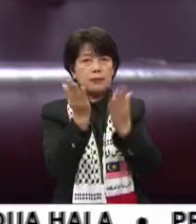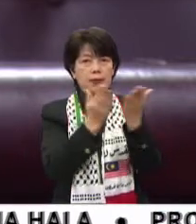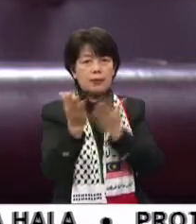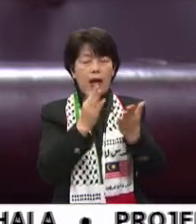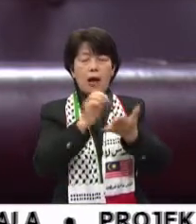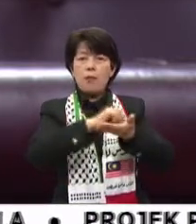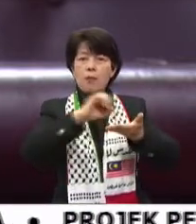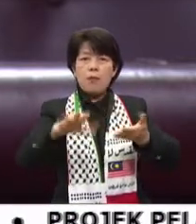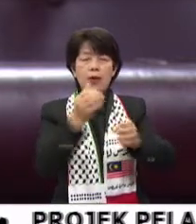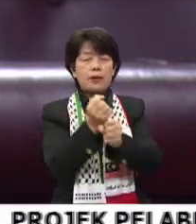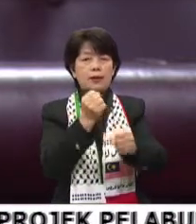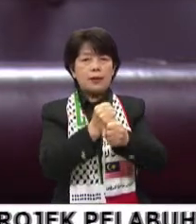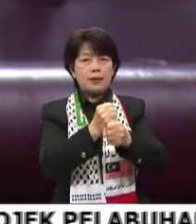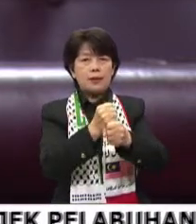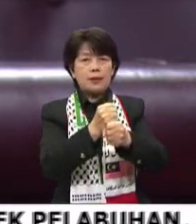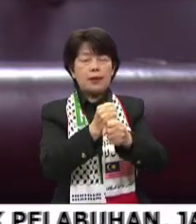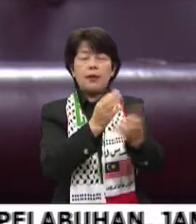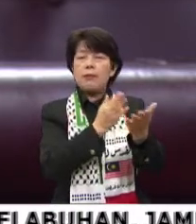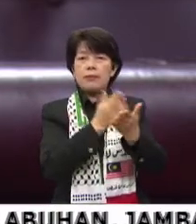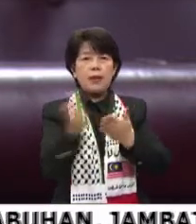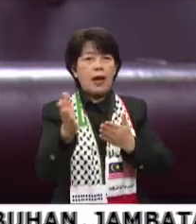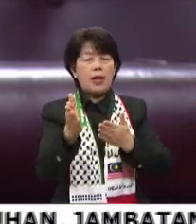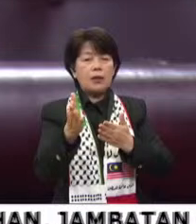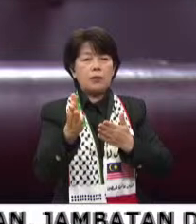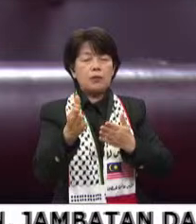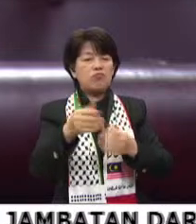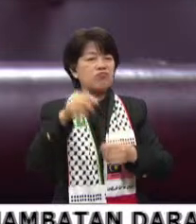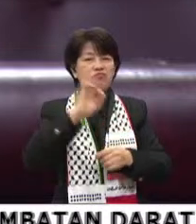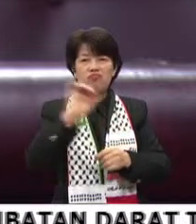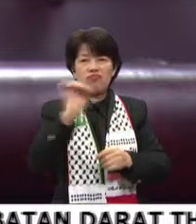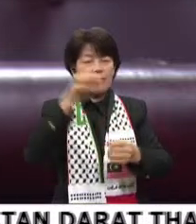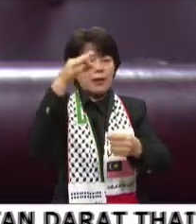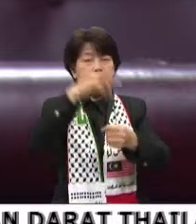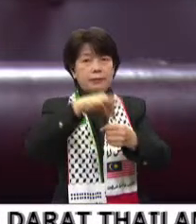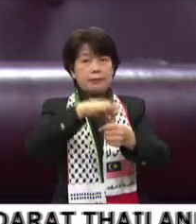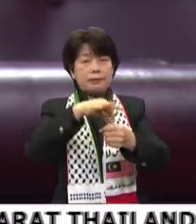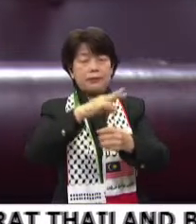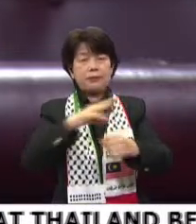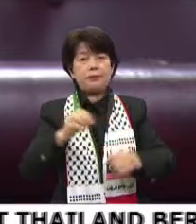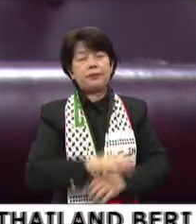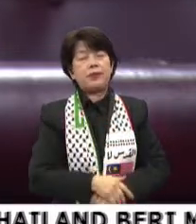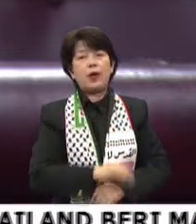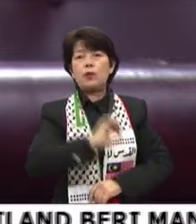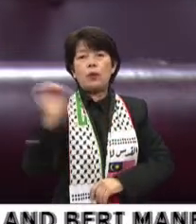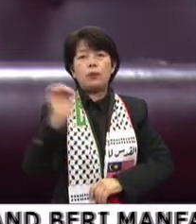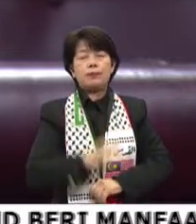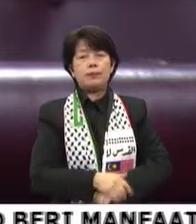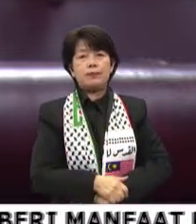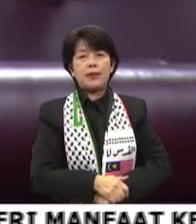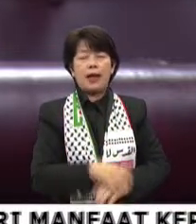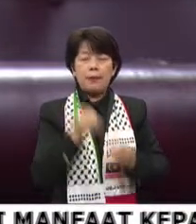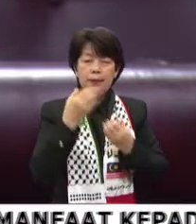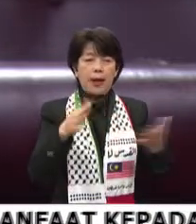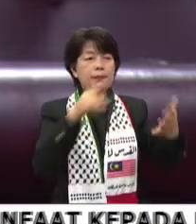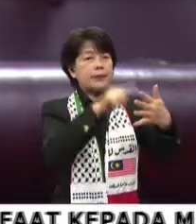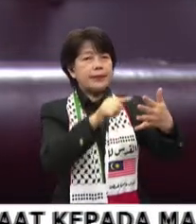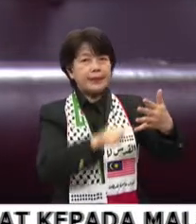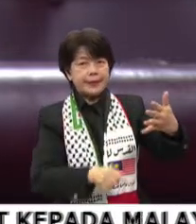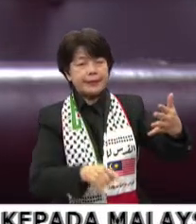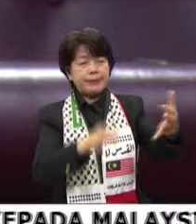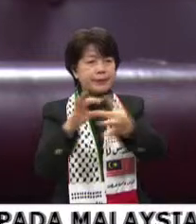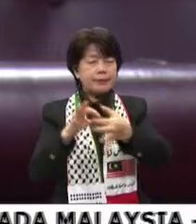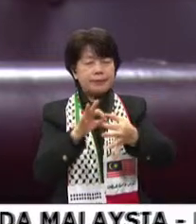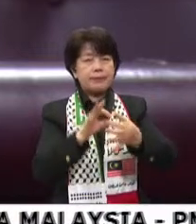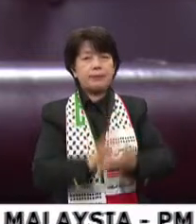atau Besara tidak berhak untuk mengundi dalam perkara mogok dan semua perkara yang berhubungan